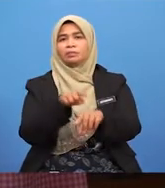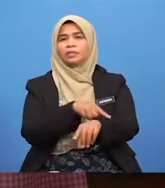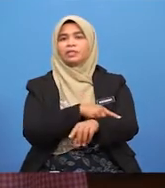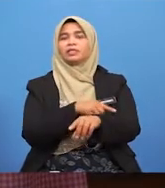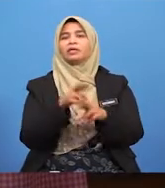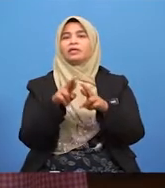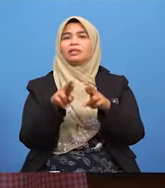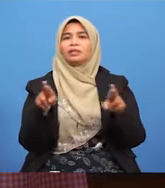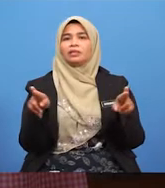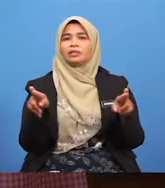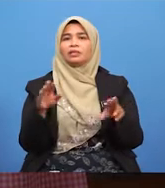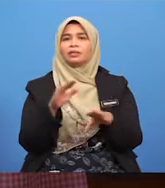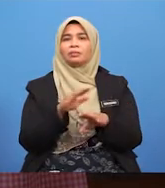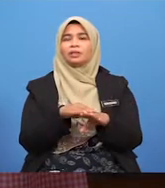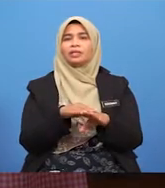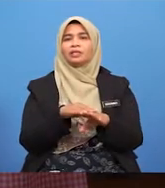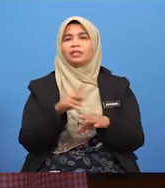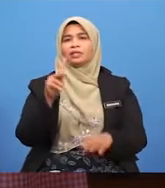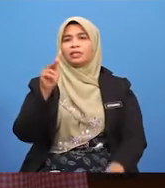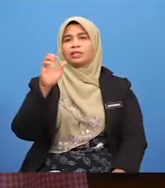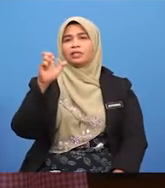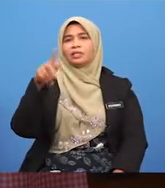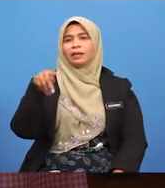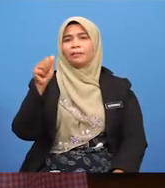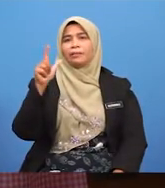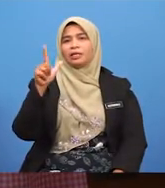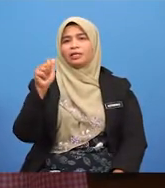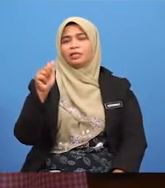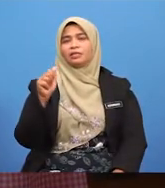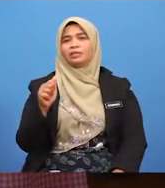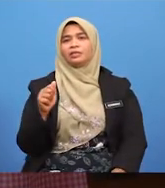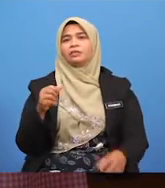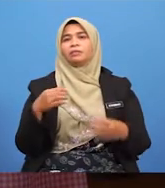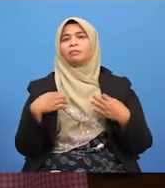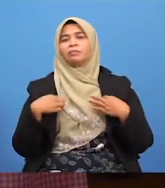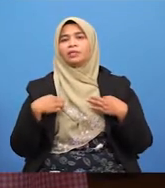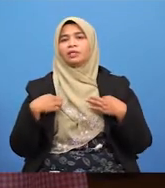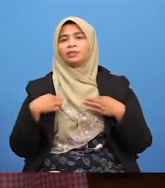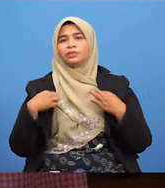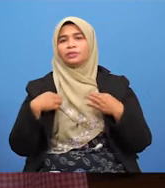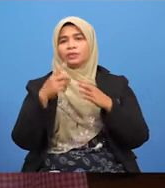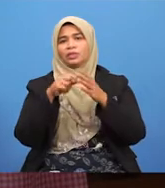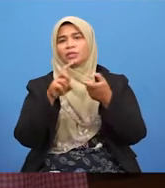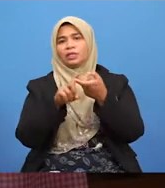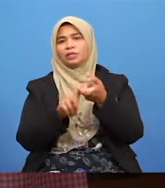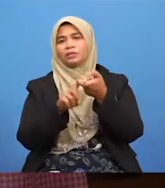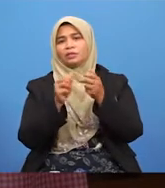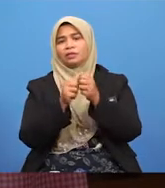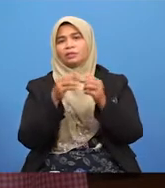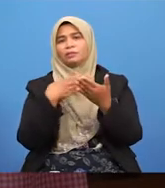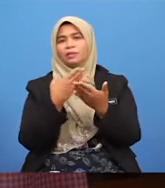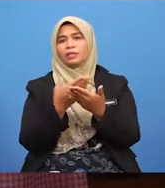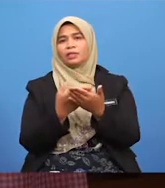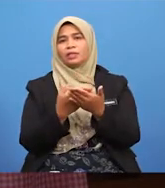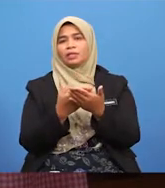rate pada pipa lengan baju tergantung dengan elo